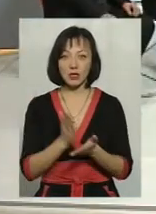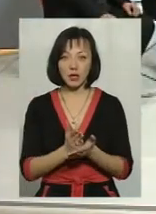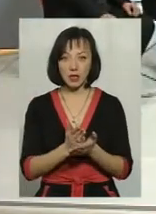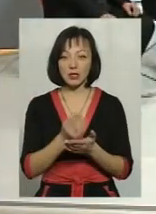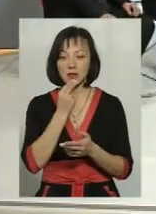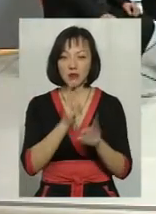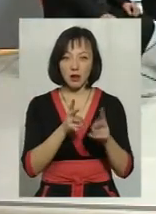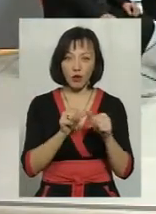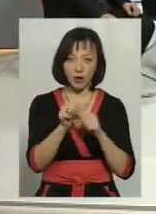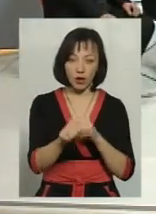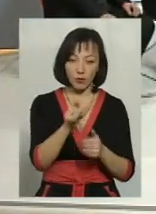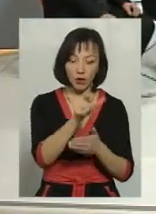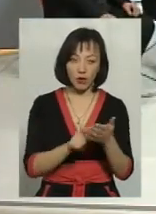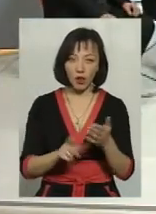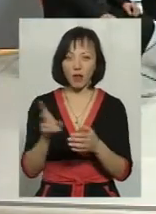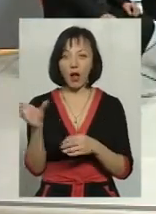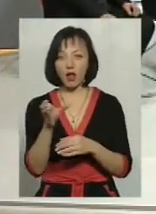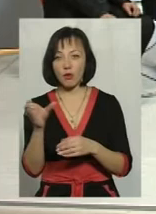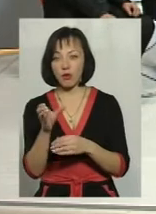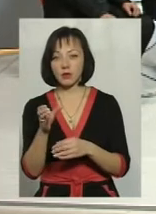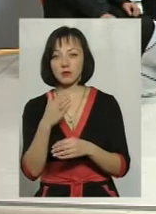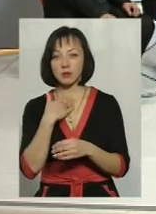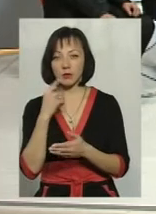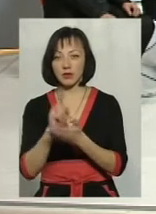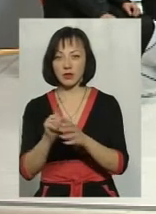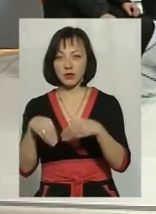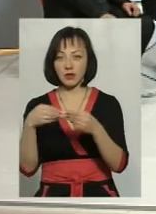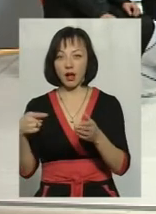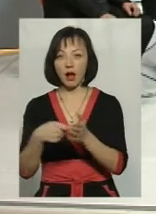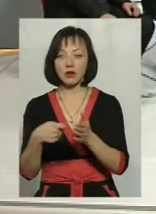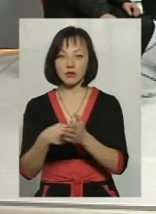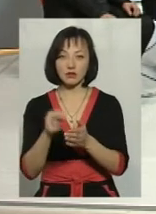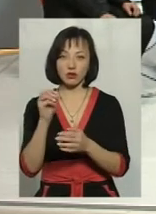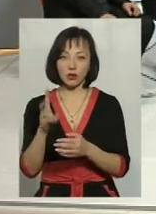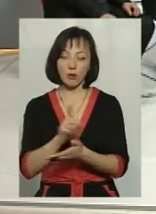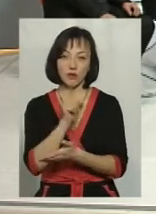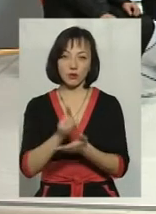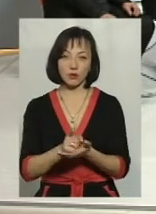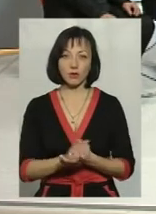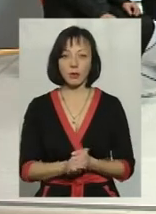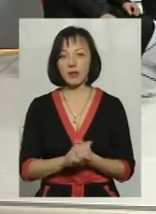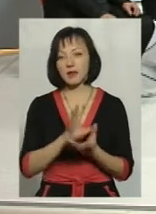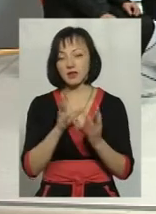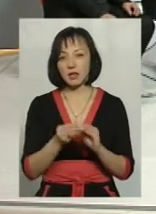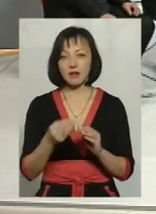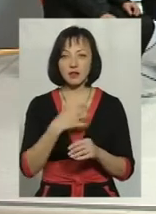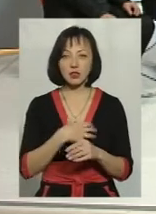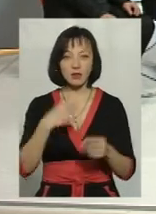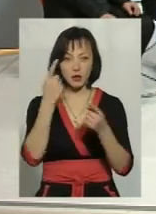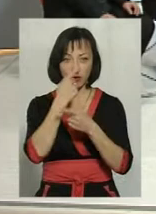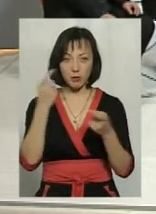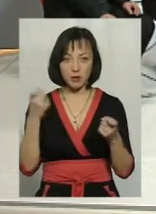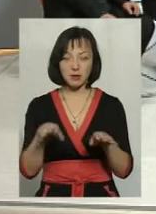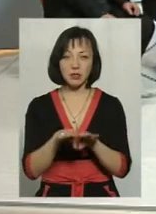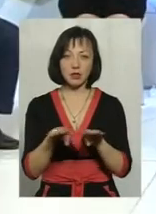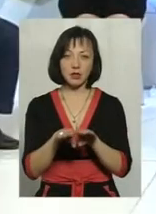то страви окремий рахунок, а на алкогольні повинні видаватися касовий чек. Обов'язково. Це взагалі дуже важлива інформація, вона ніби